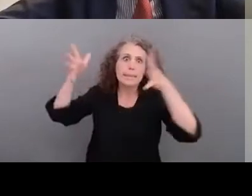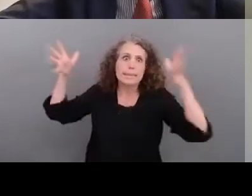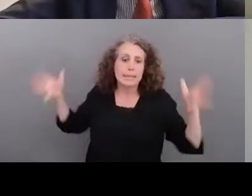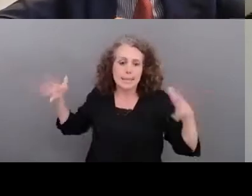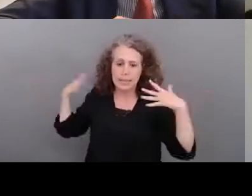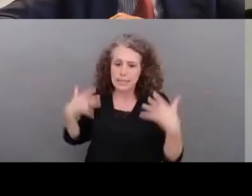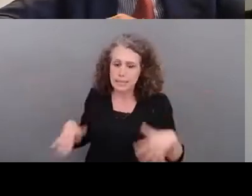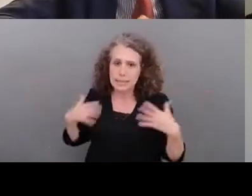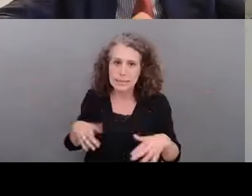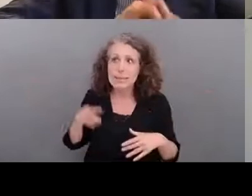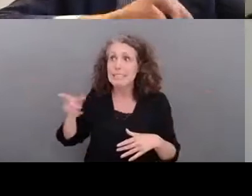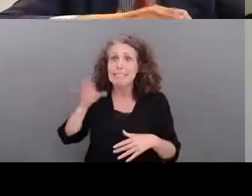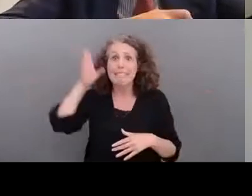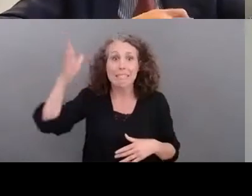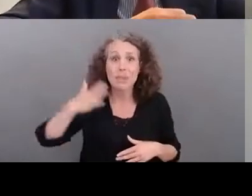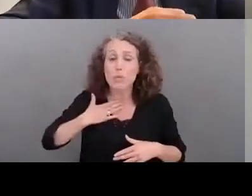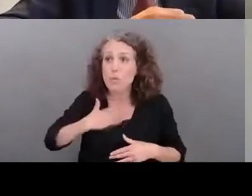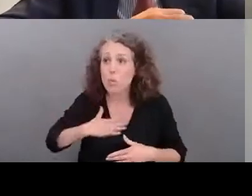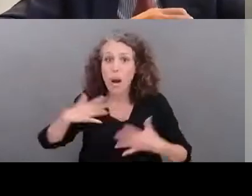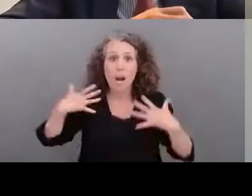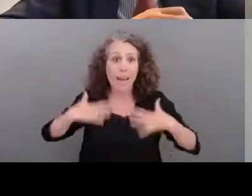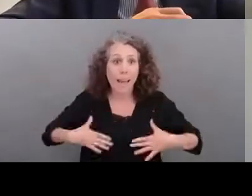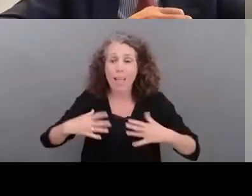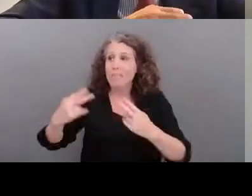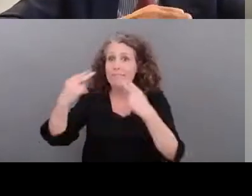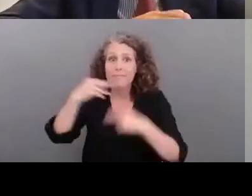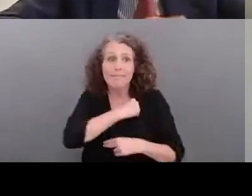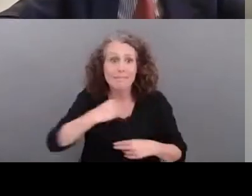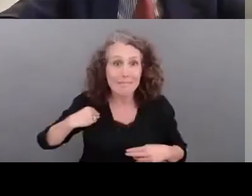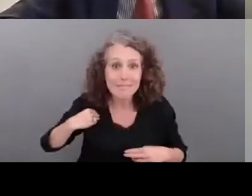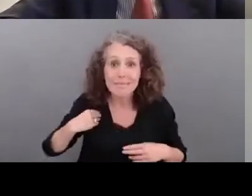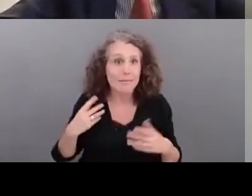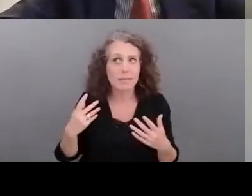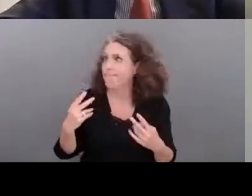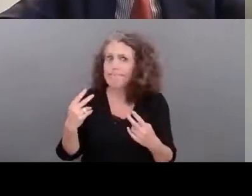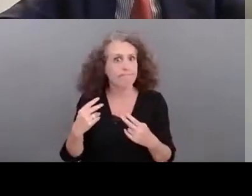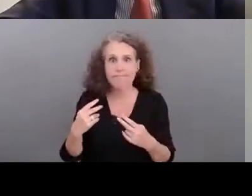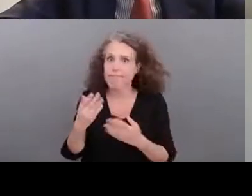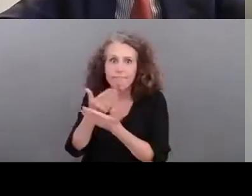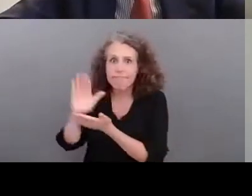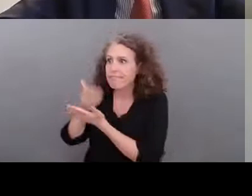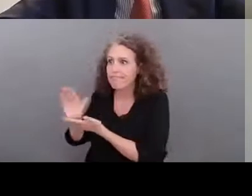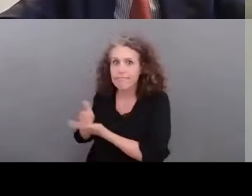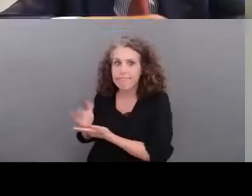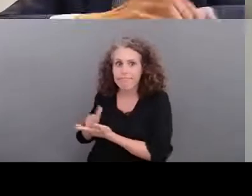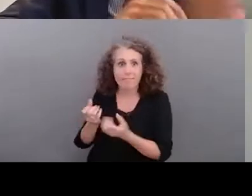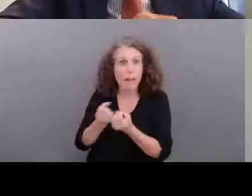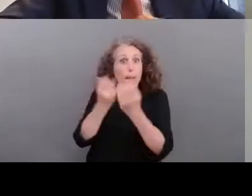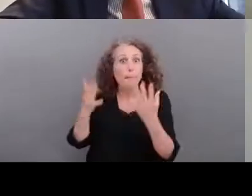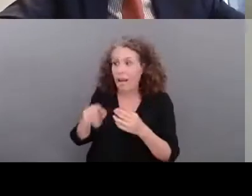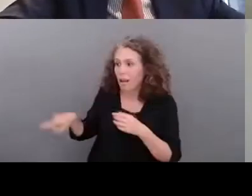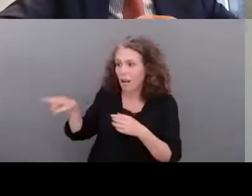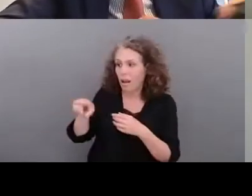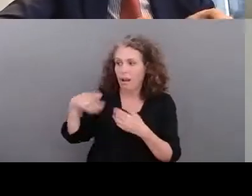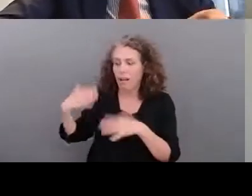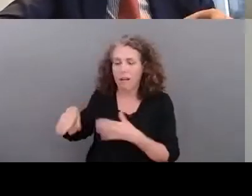des difficultés d'avoir accès aux services de santé et de traitement, y compris en termes de COVID-19. Ça,